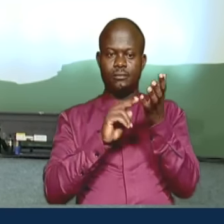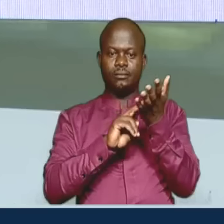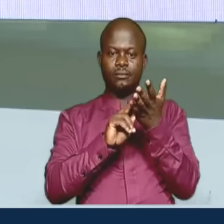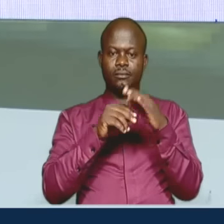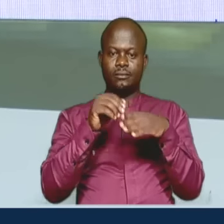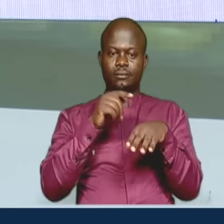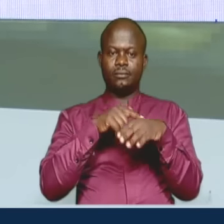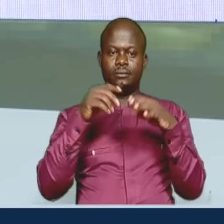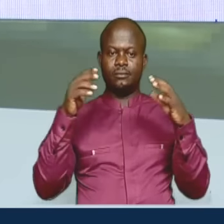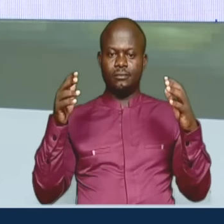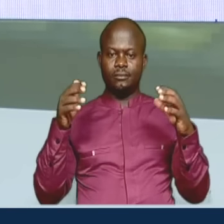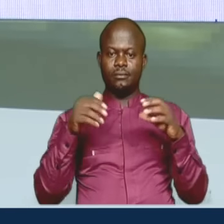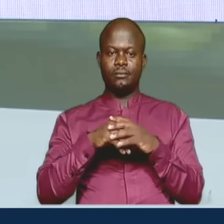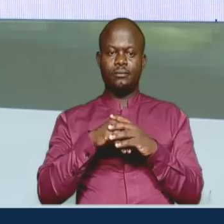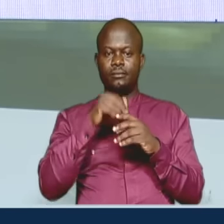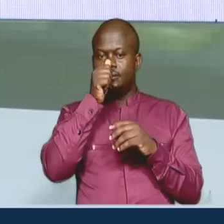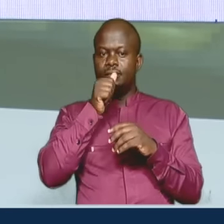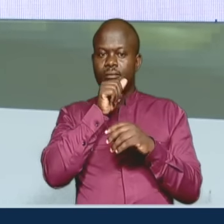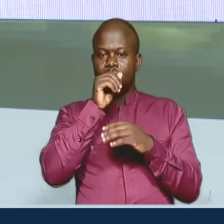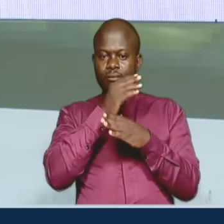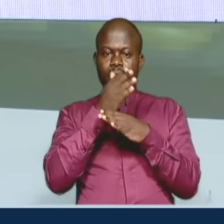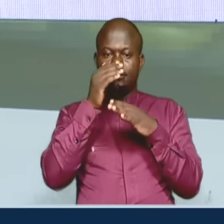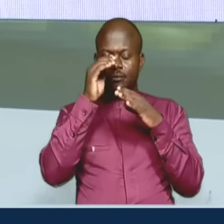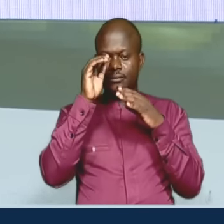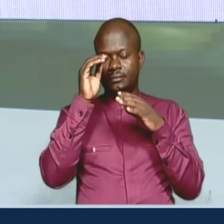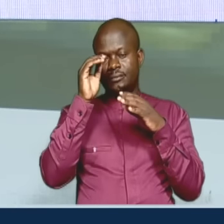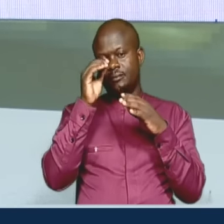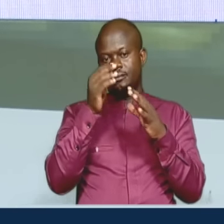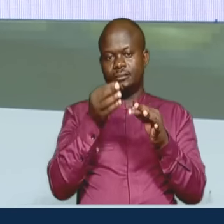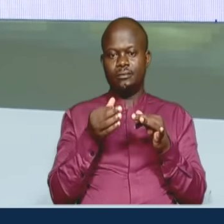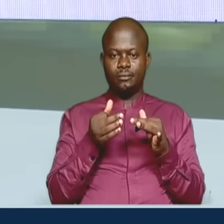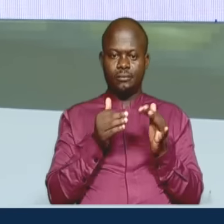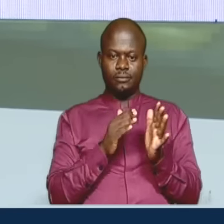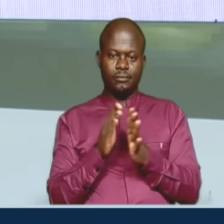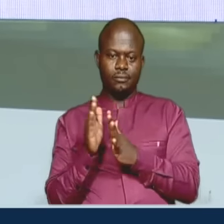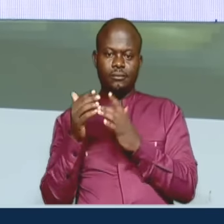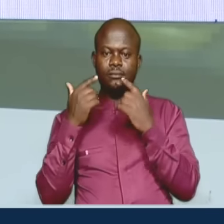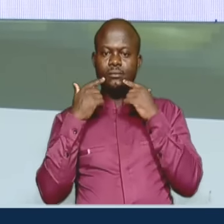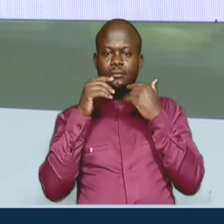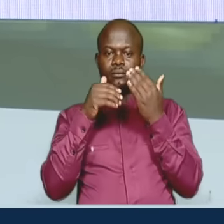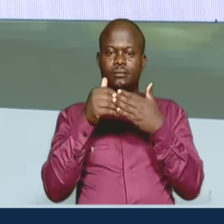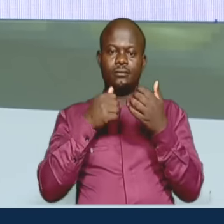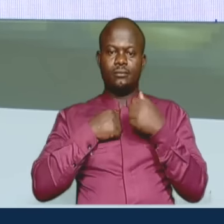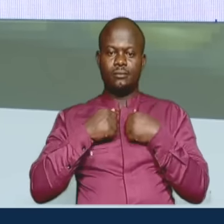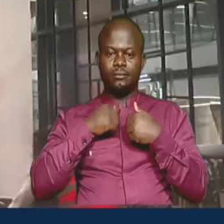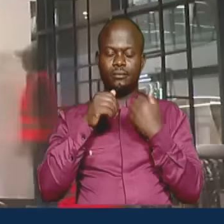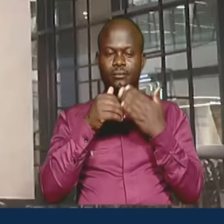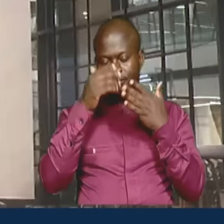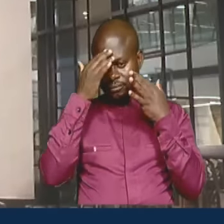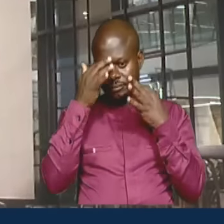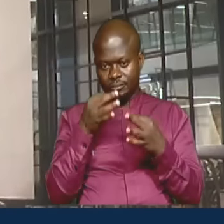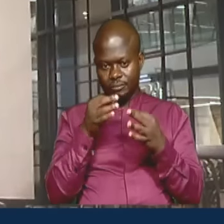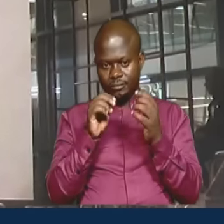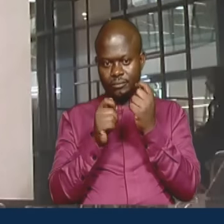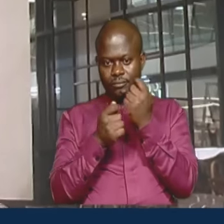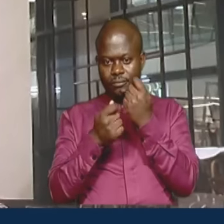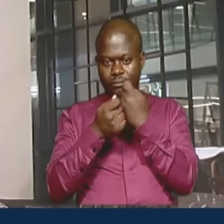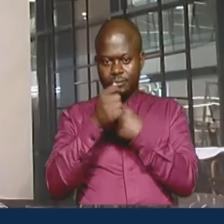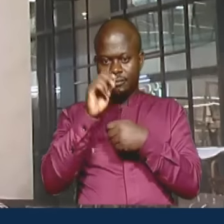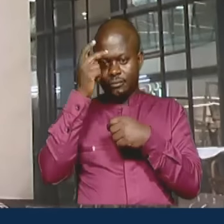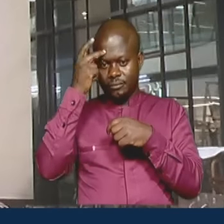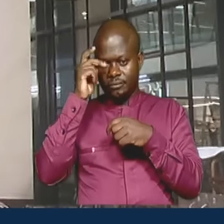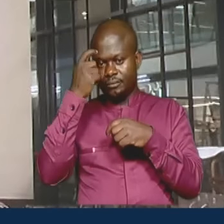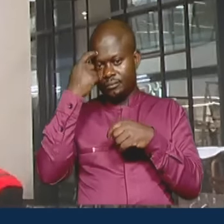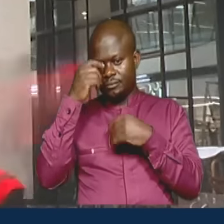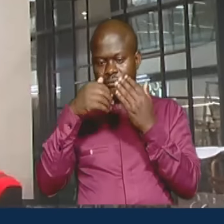kirekire. Umunyamabanga wa leta muri Minisiteri y'Imari n'Igenamigambi Richard Tusabe avuga ko u Rwanda rwahisemo guhindura politiki y'amasoko ya leta mu